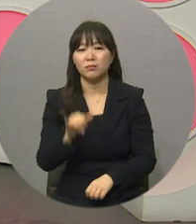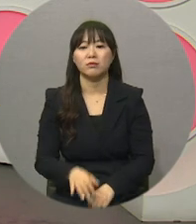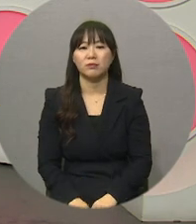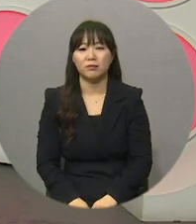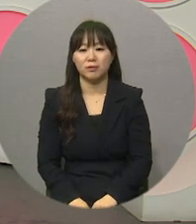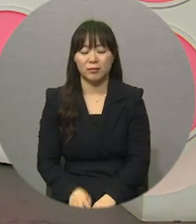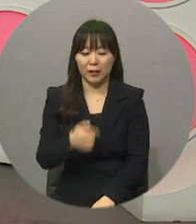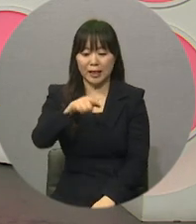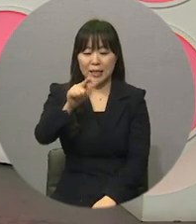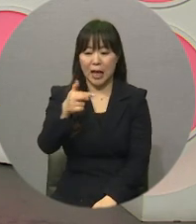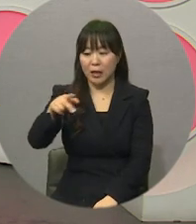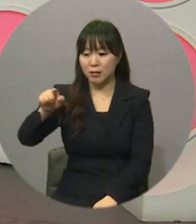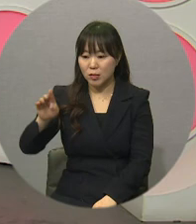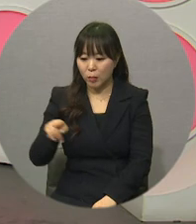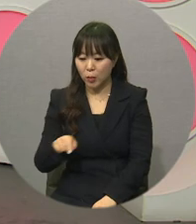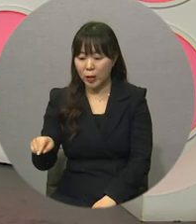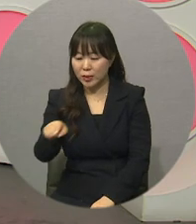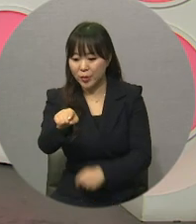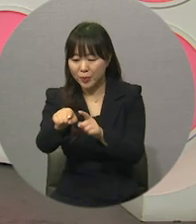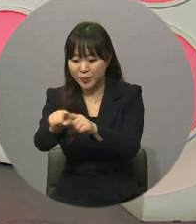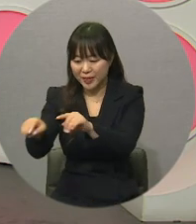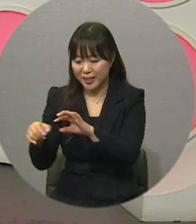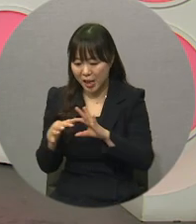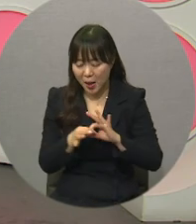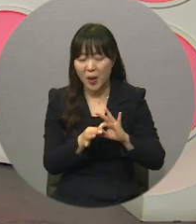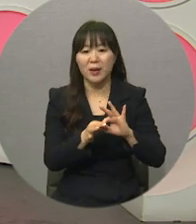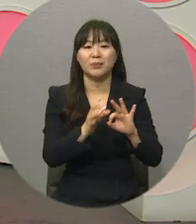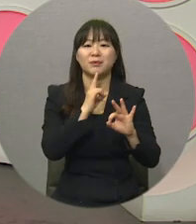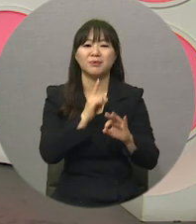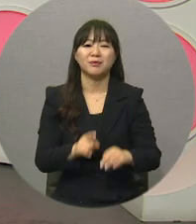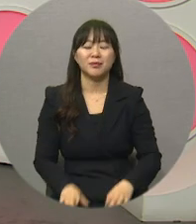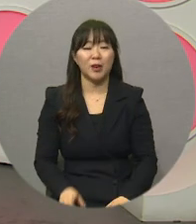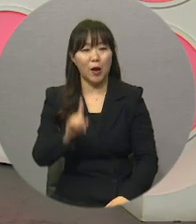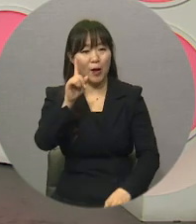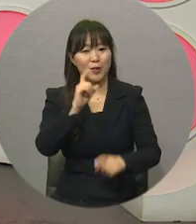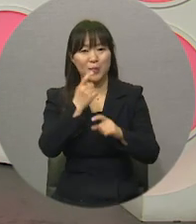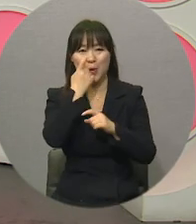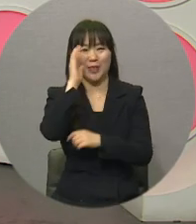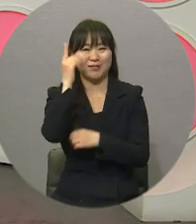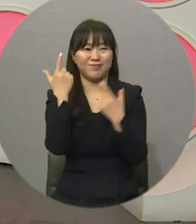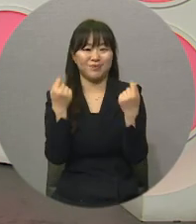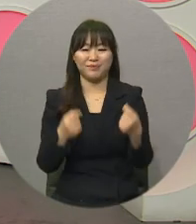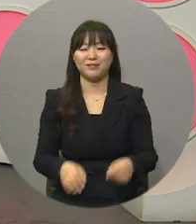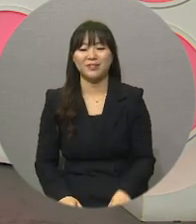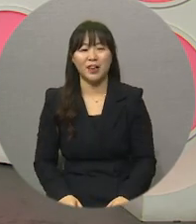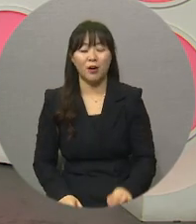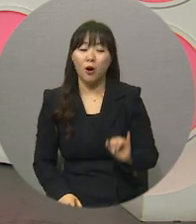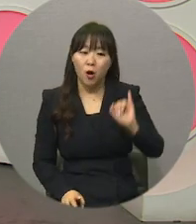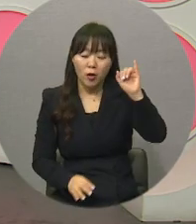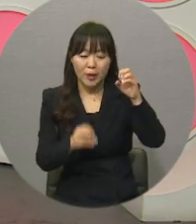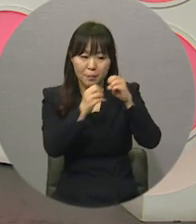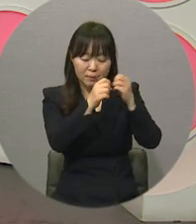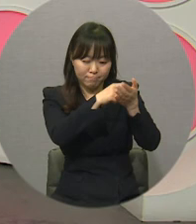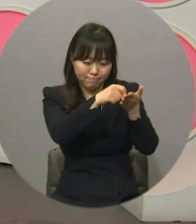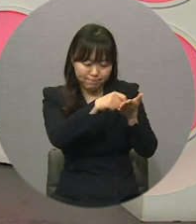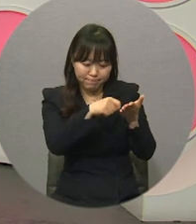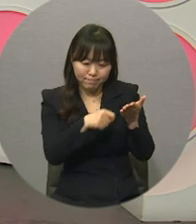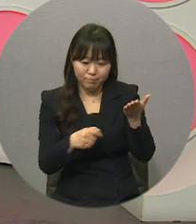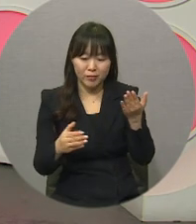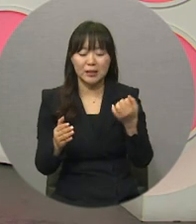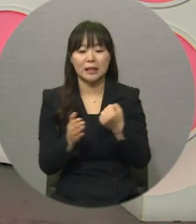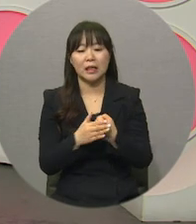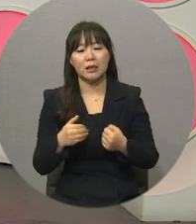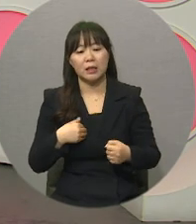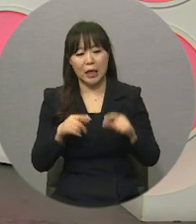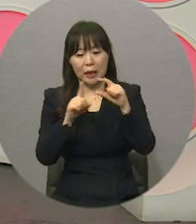오, 간접이. 네. 오, 그렇구나. 난 네. 또 하나 배웠네요. 자, 언니의 필기 덕분에 저는